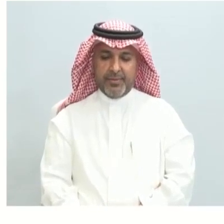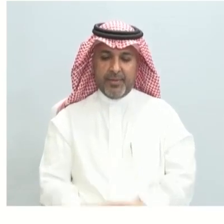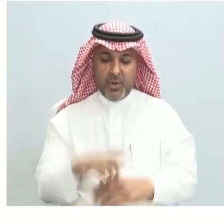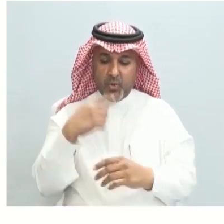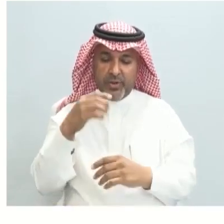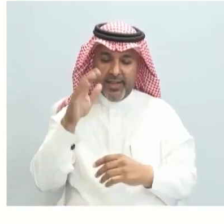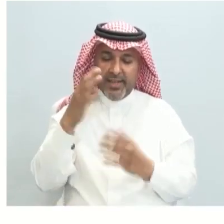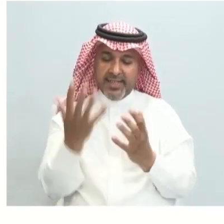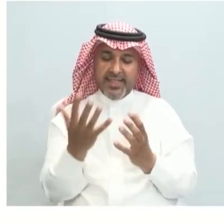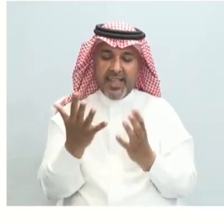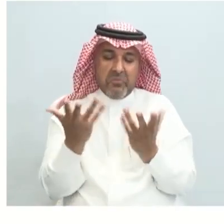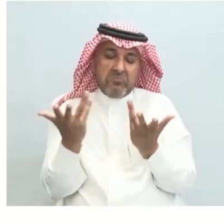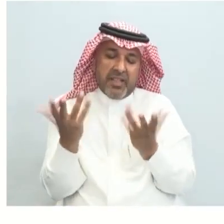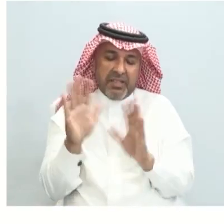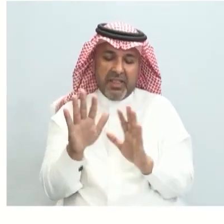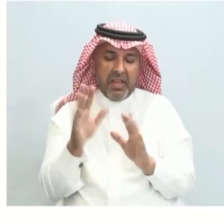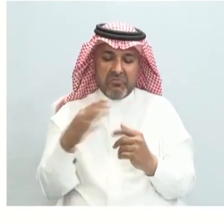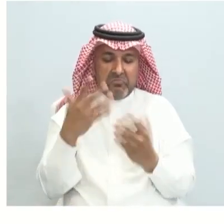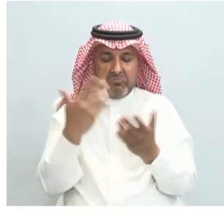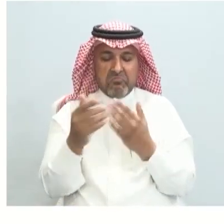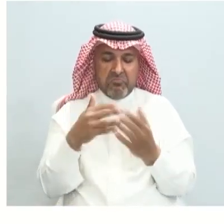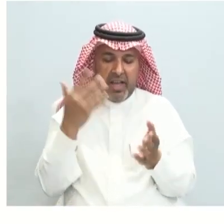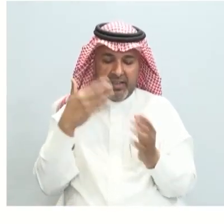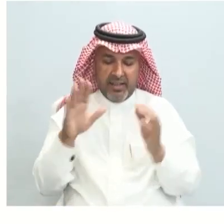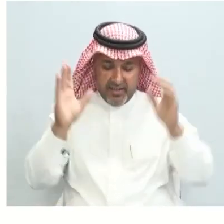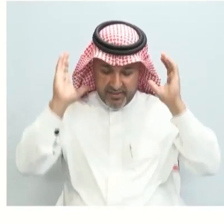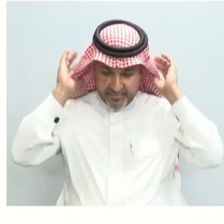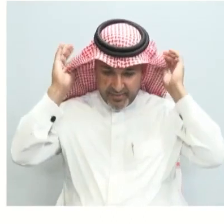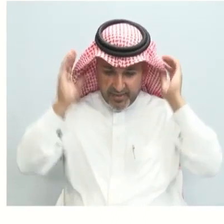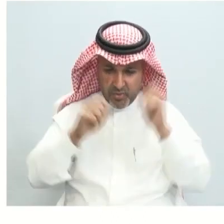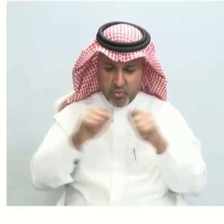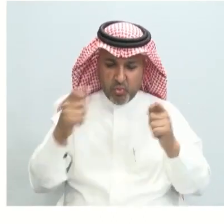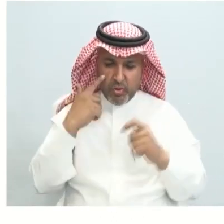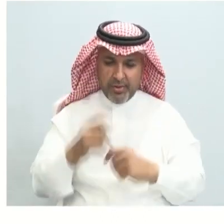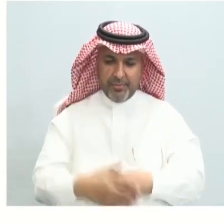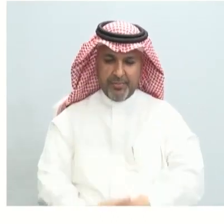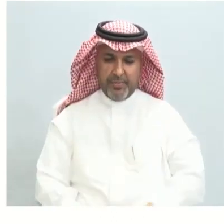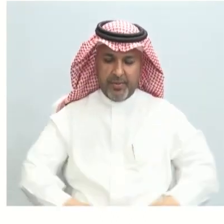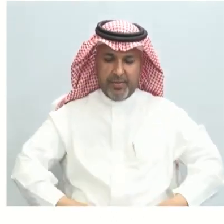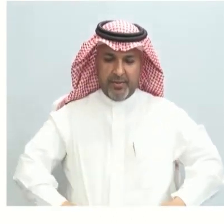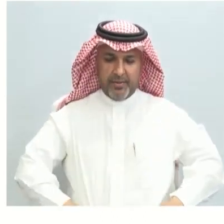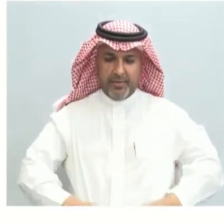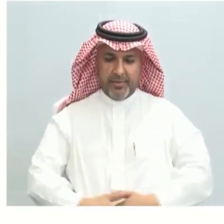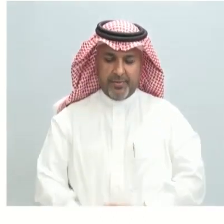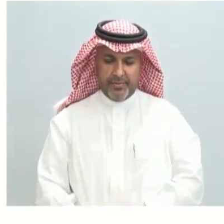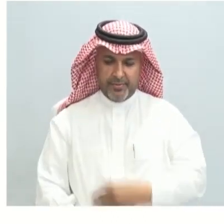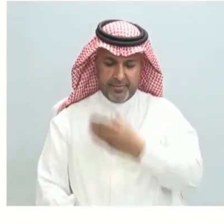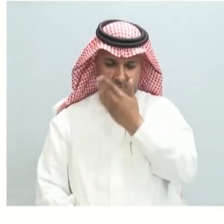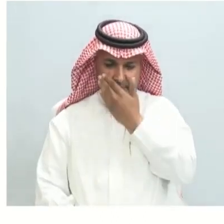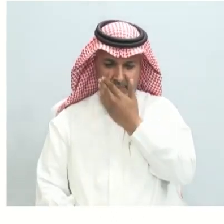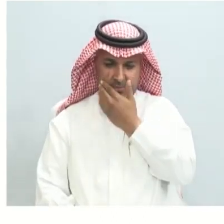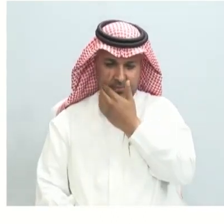غير معرفة بهذا الشكل, أما طول الدورة فهو ممكن حسابه, بس بدال ما أقول